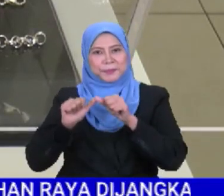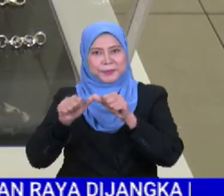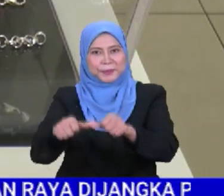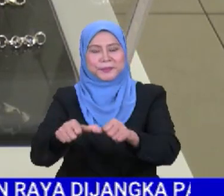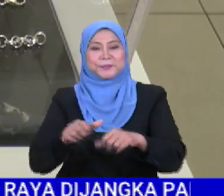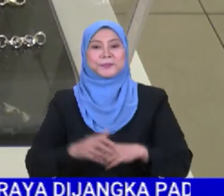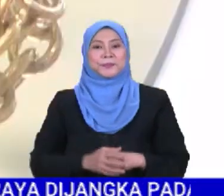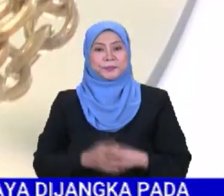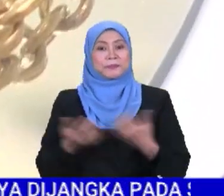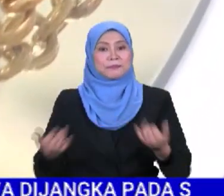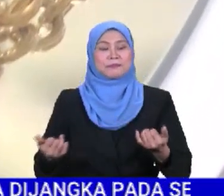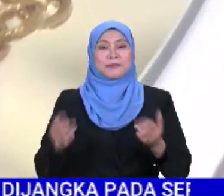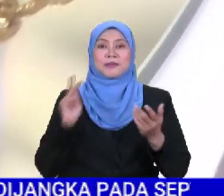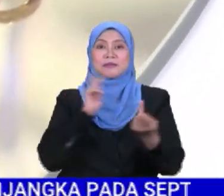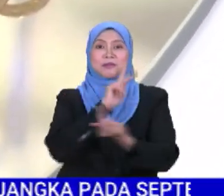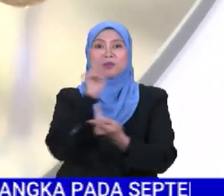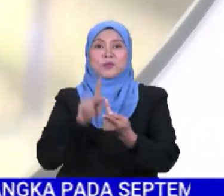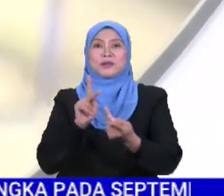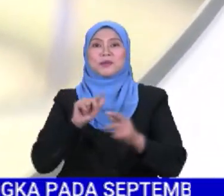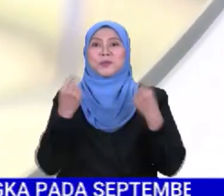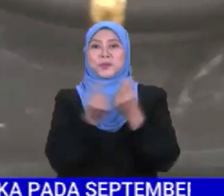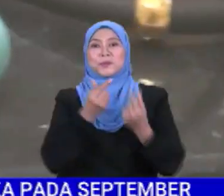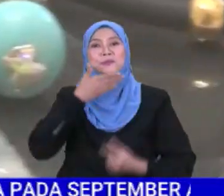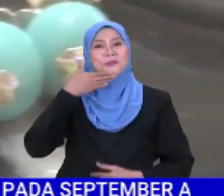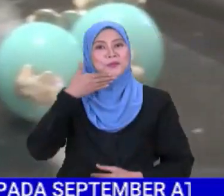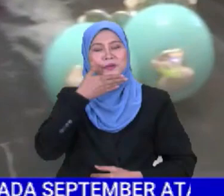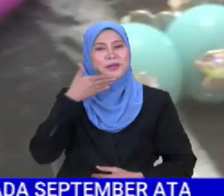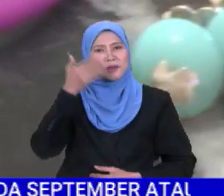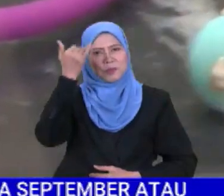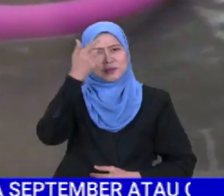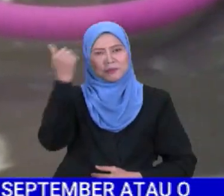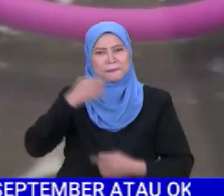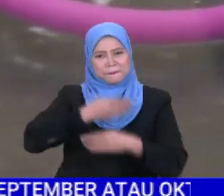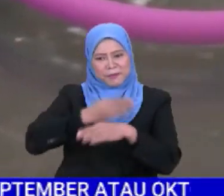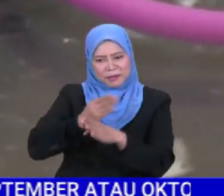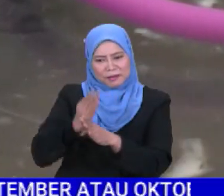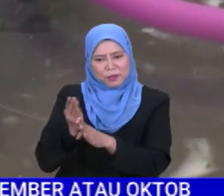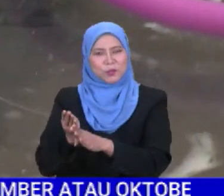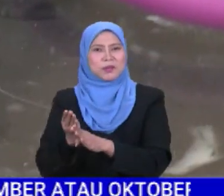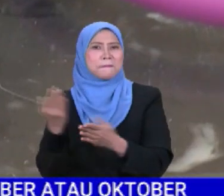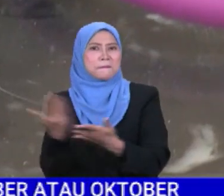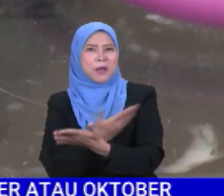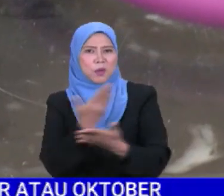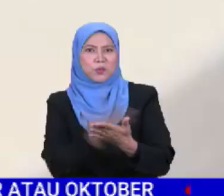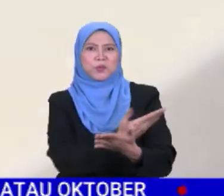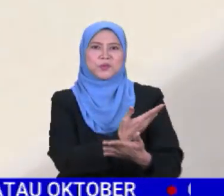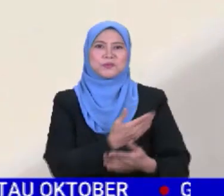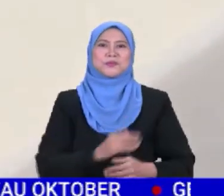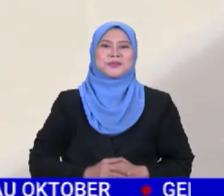Koleksi kali ini turut sesuai untuk anak muda kerana memiliki reka bentuk contemporary.